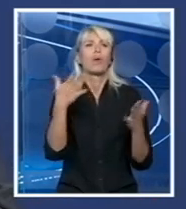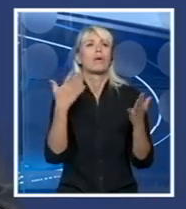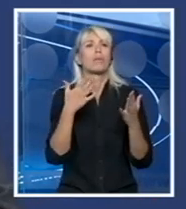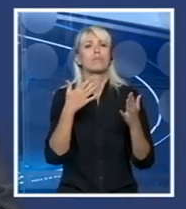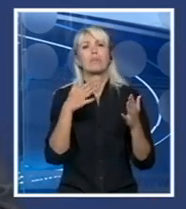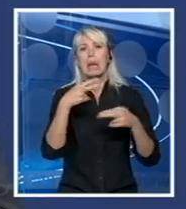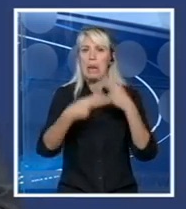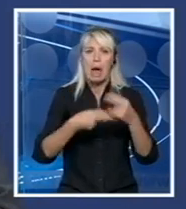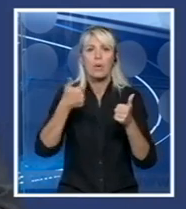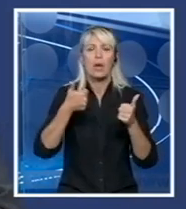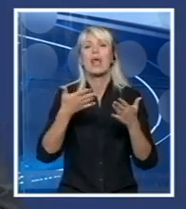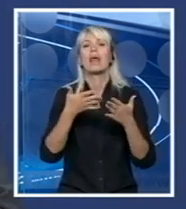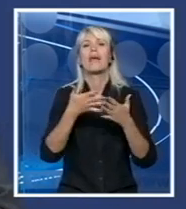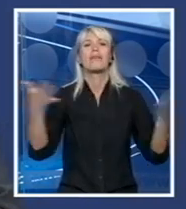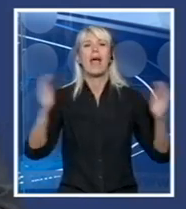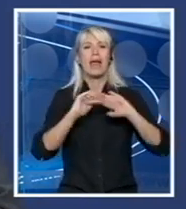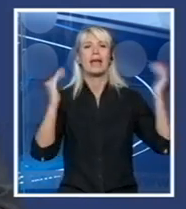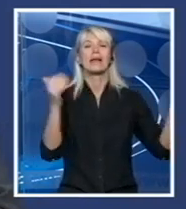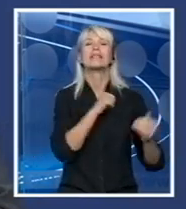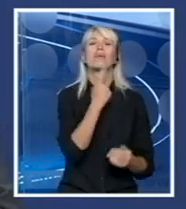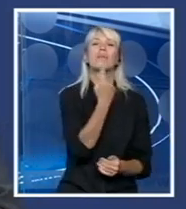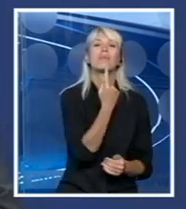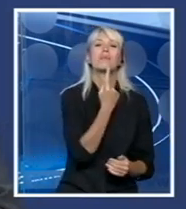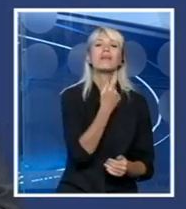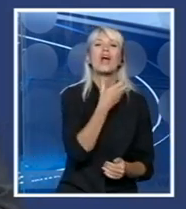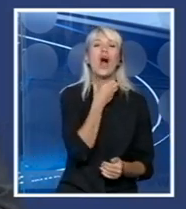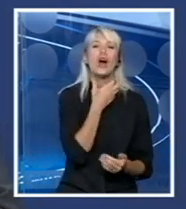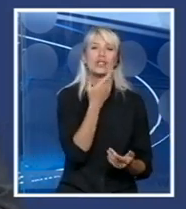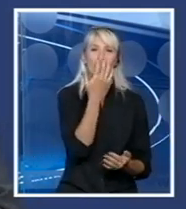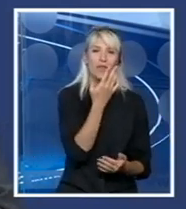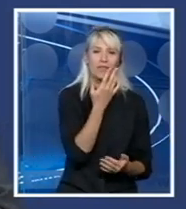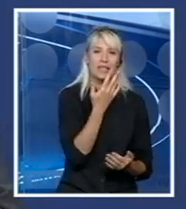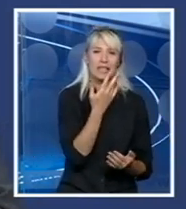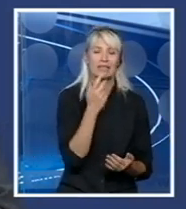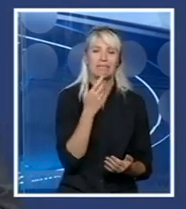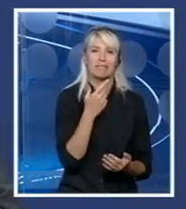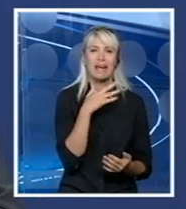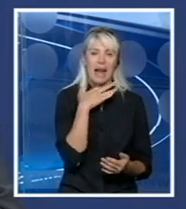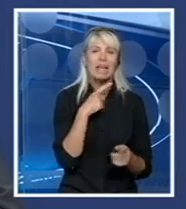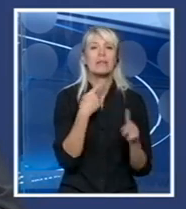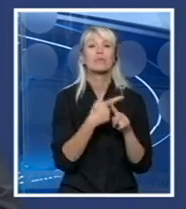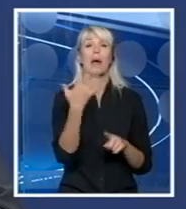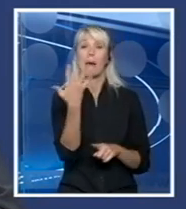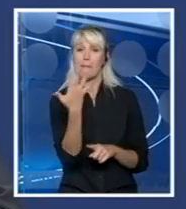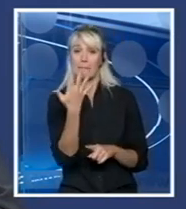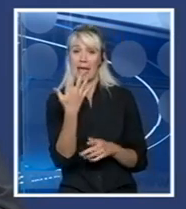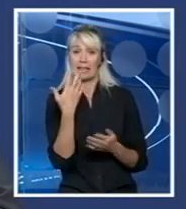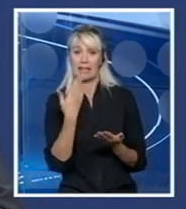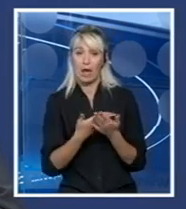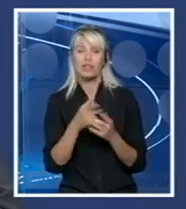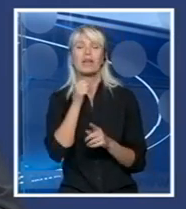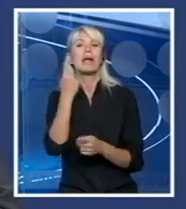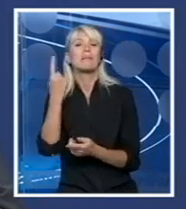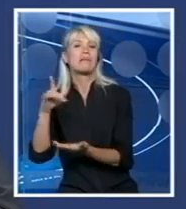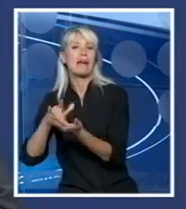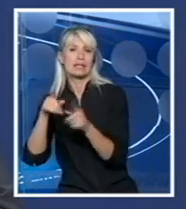napolju roditelji učenika 1. osnovne, 5. osnovne i 1. srednje. Oni moraju da se upoznaju sa svojim starešinama, da razmene